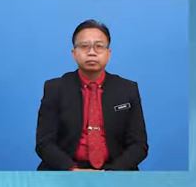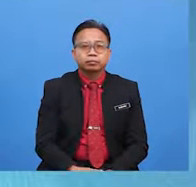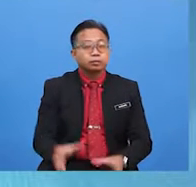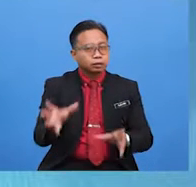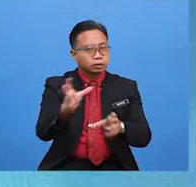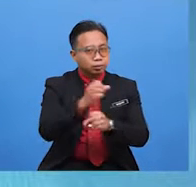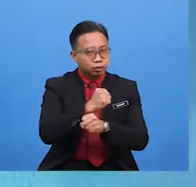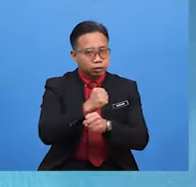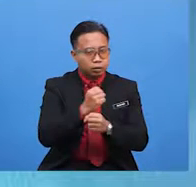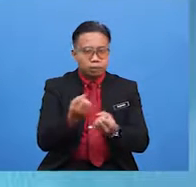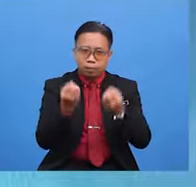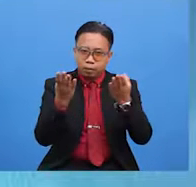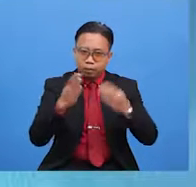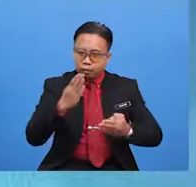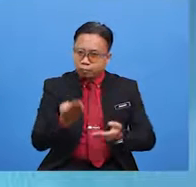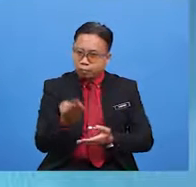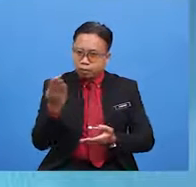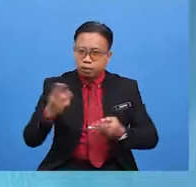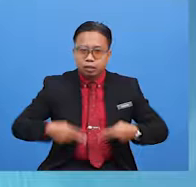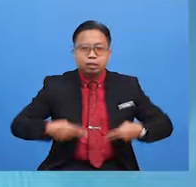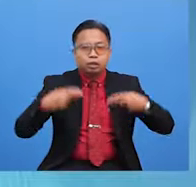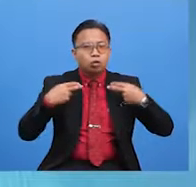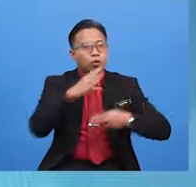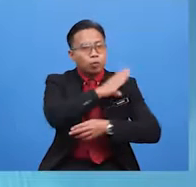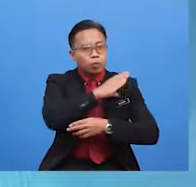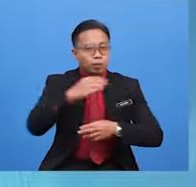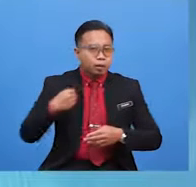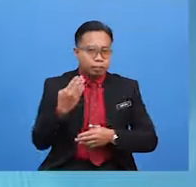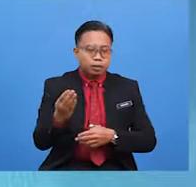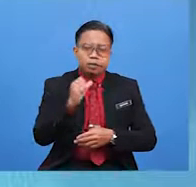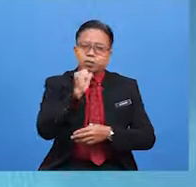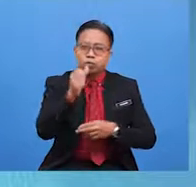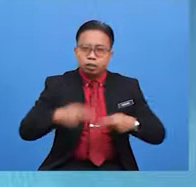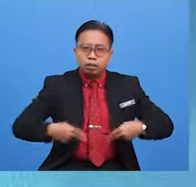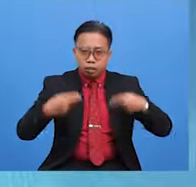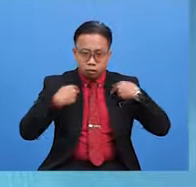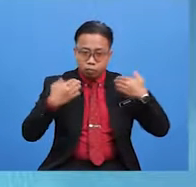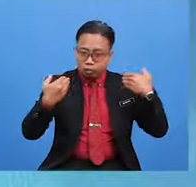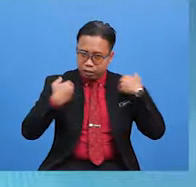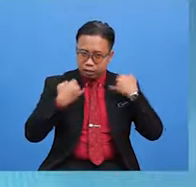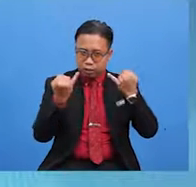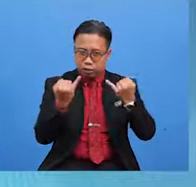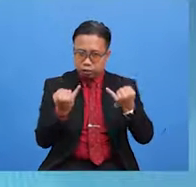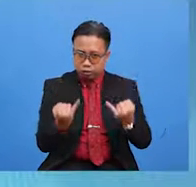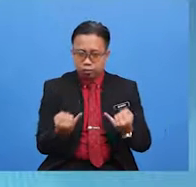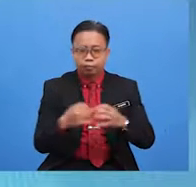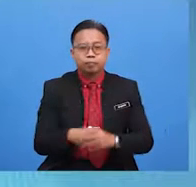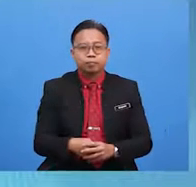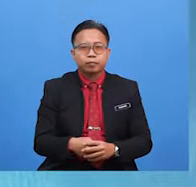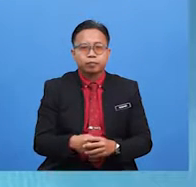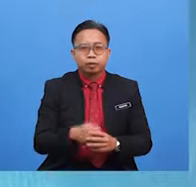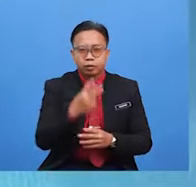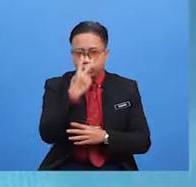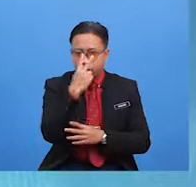Kesimpulannya, kebanyakan benda hidup dan benda bukan hidup mempunyai cisim. Jirin yang mempunyai cisim boleh wujud